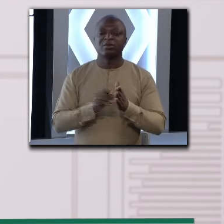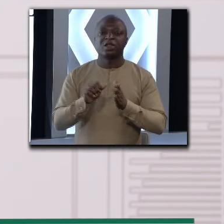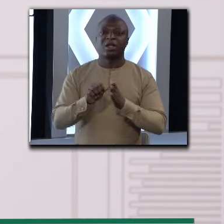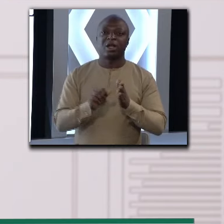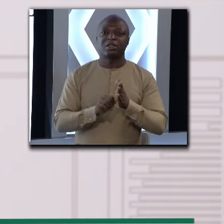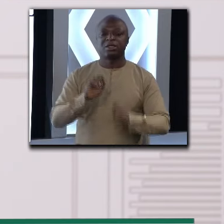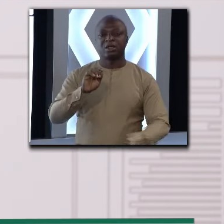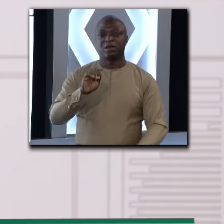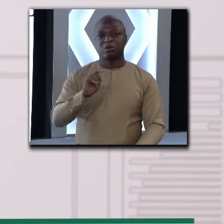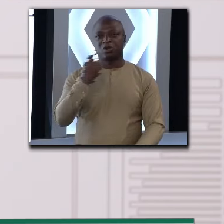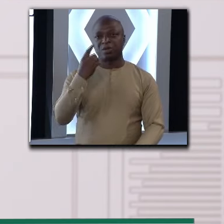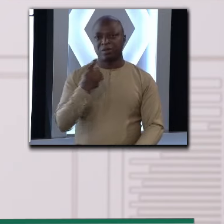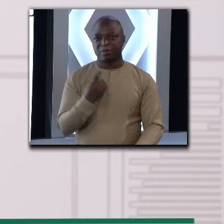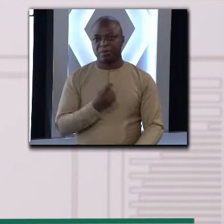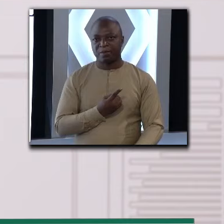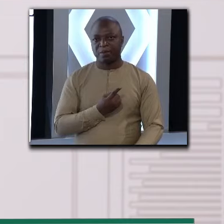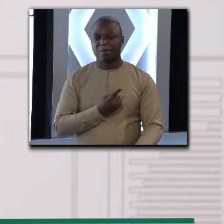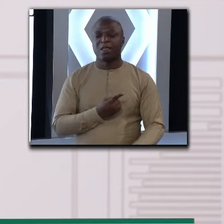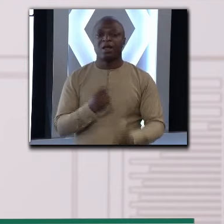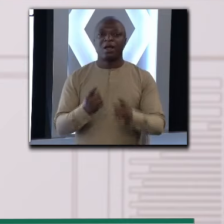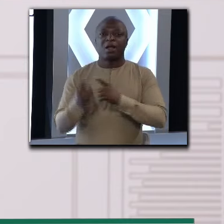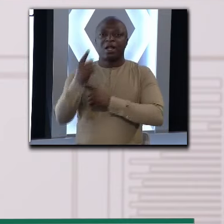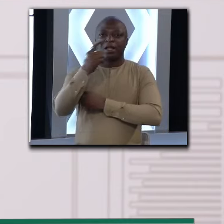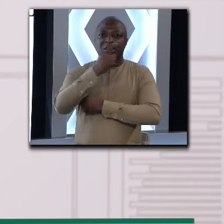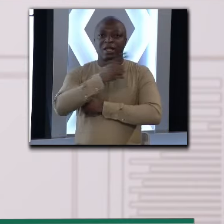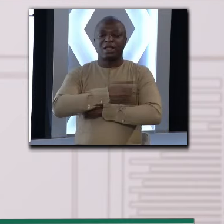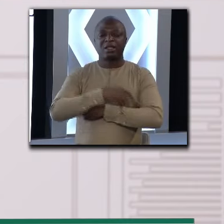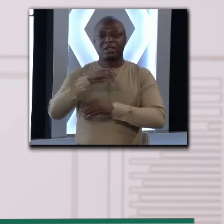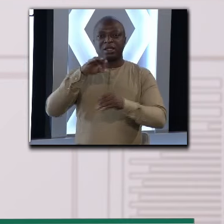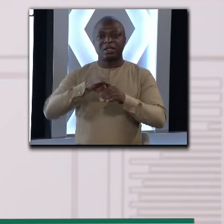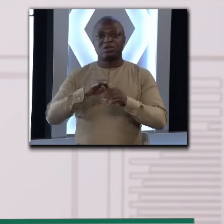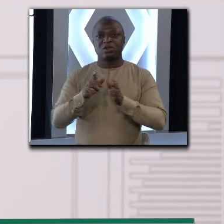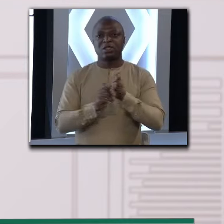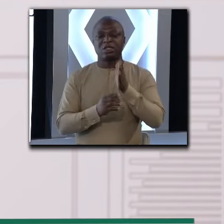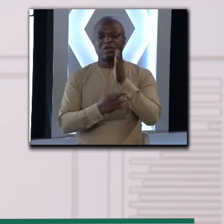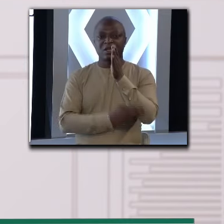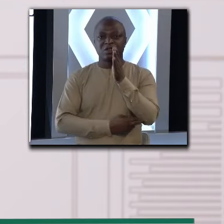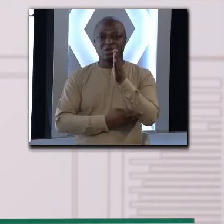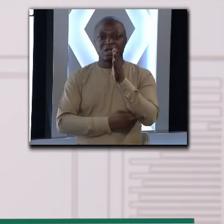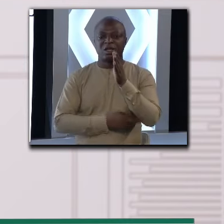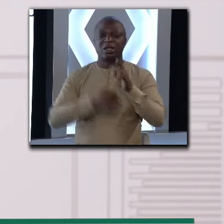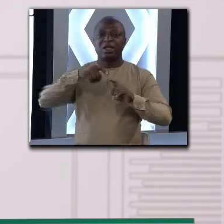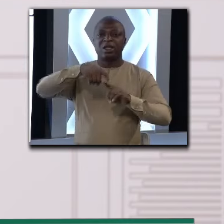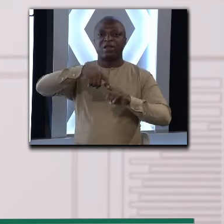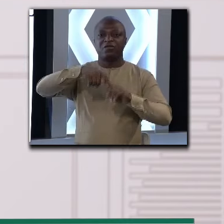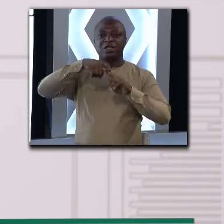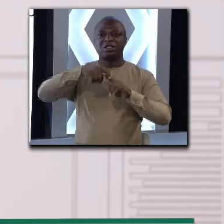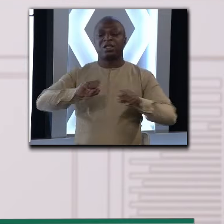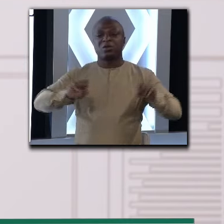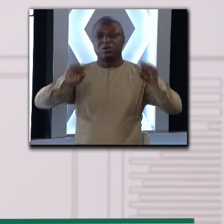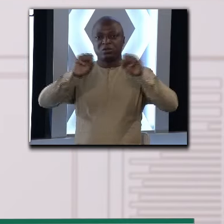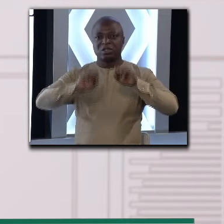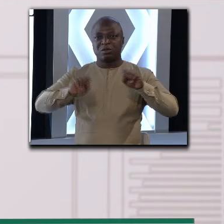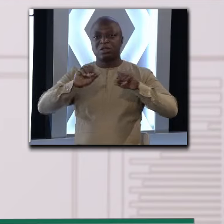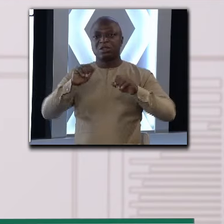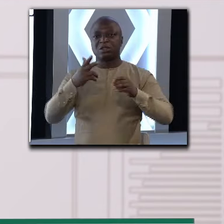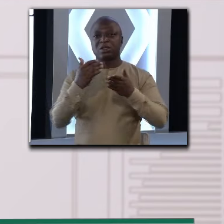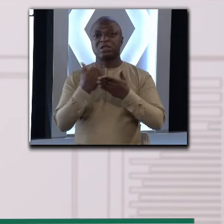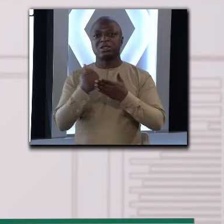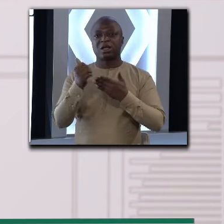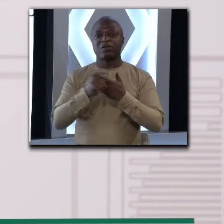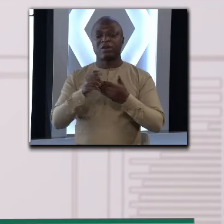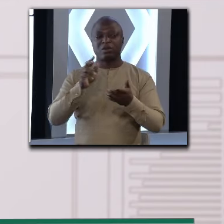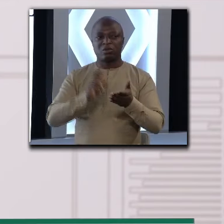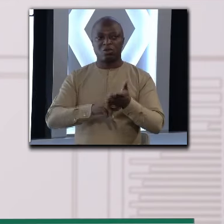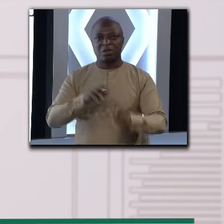Article 1er. La date des élections législatives et régionales est fixée au samedi